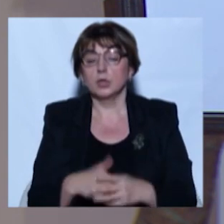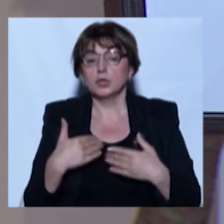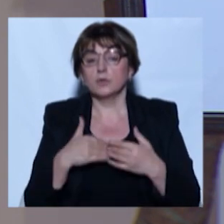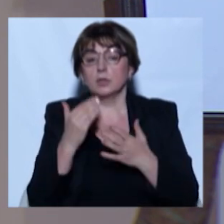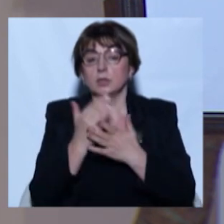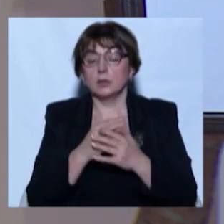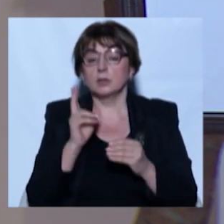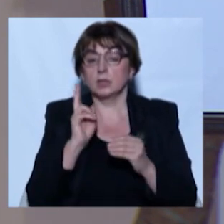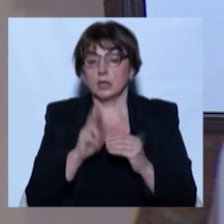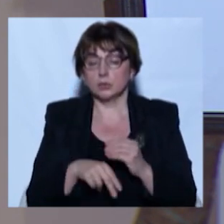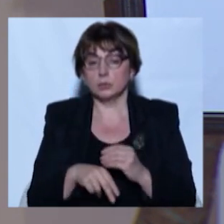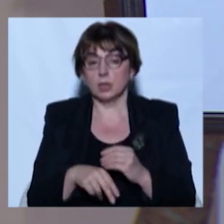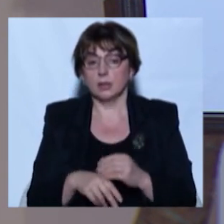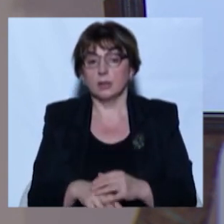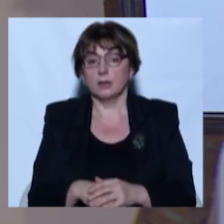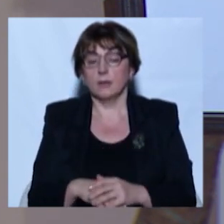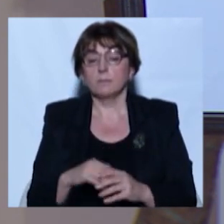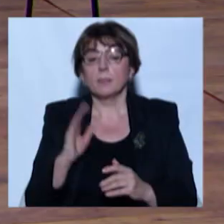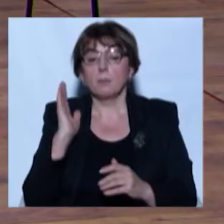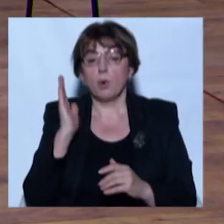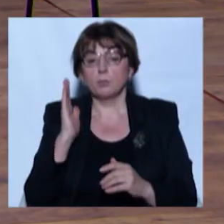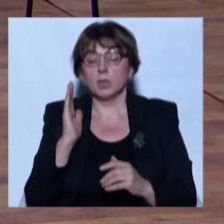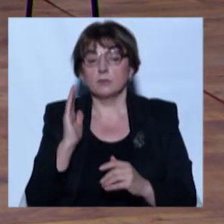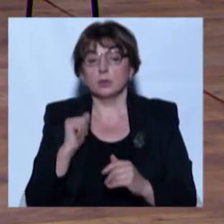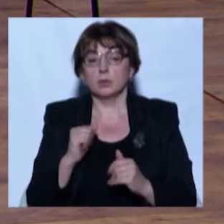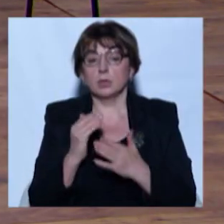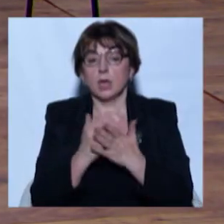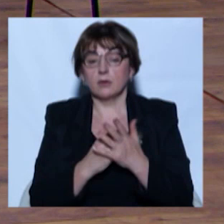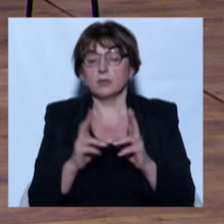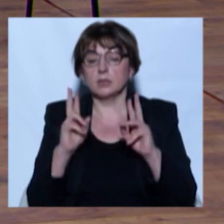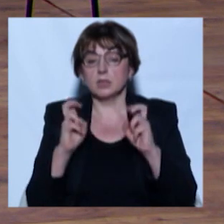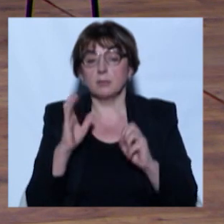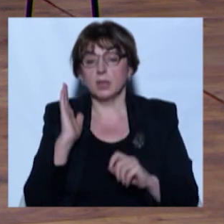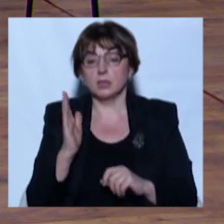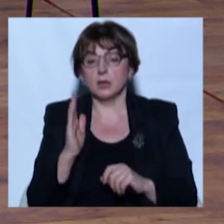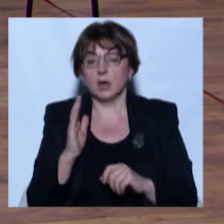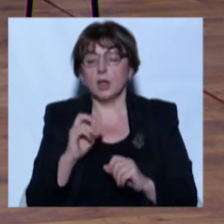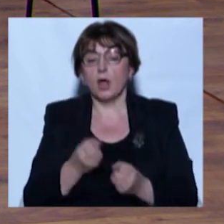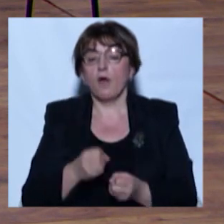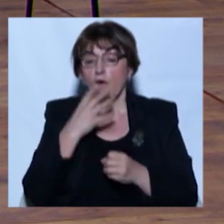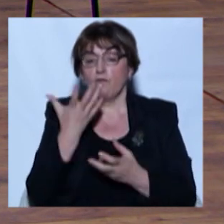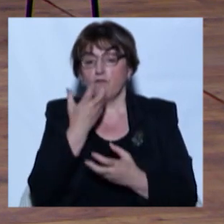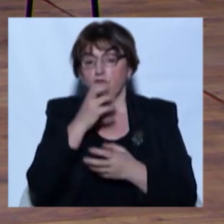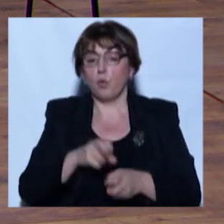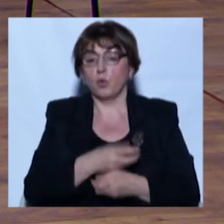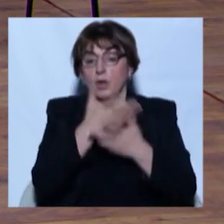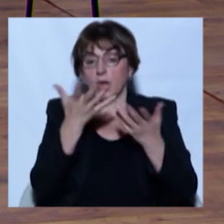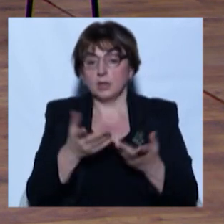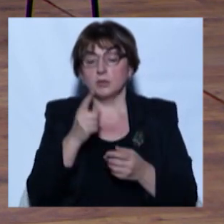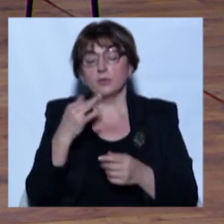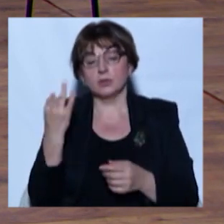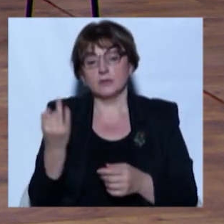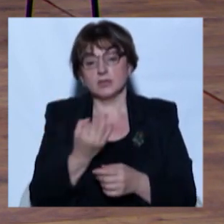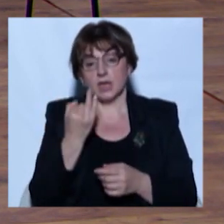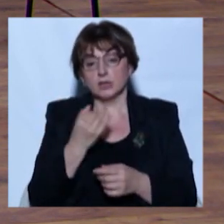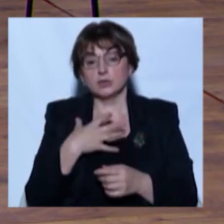გაკვეთილი ამით დასრულდა. მომდევნო გაკვეთილის თემა იქნება ვულკანები. იმედია, თქვენთვის